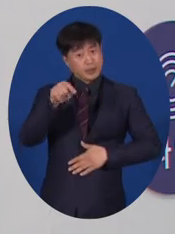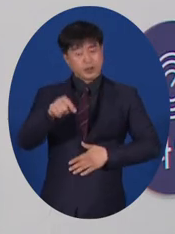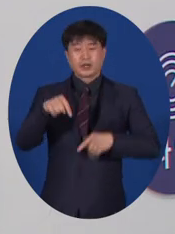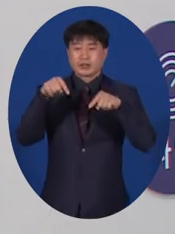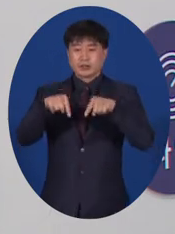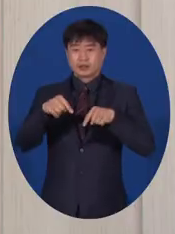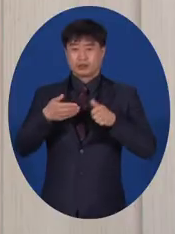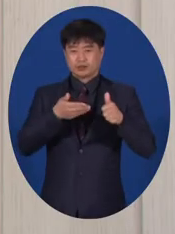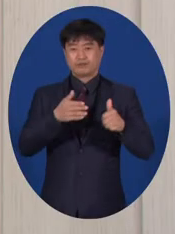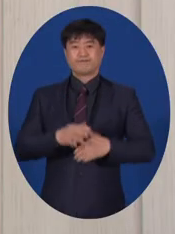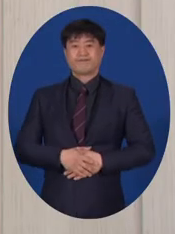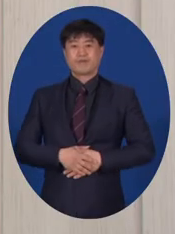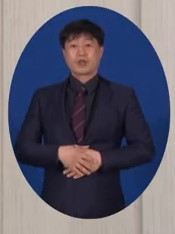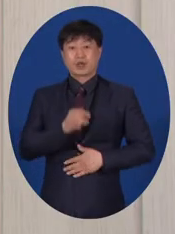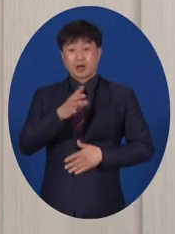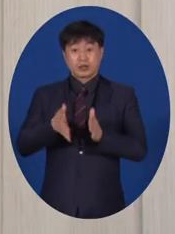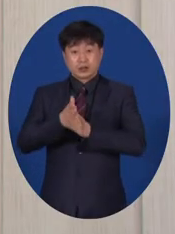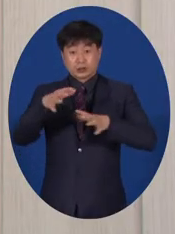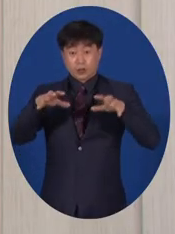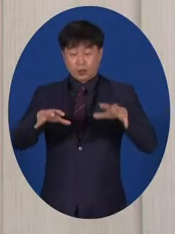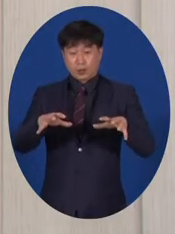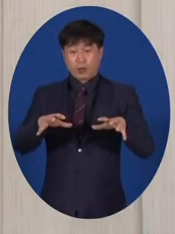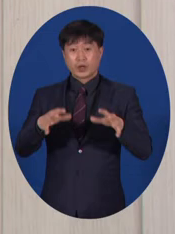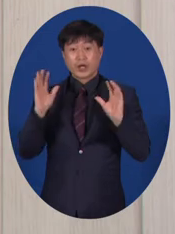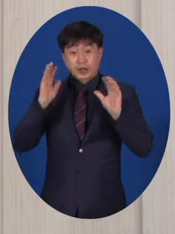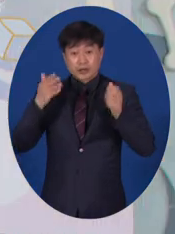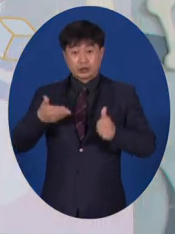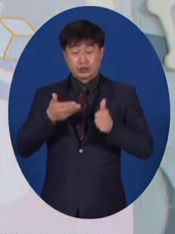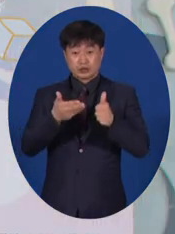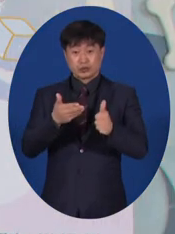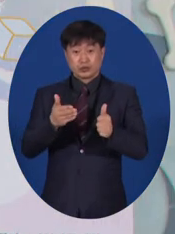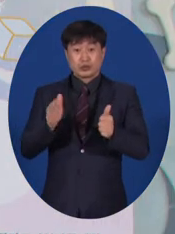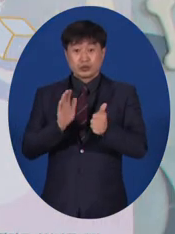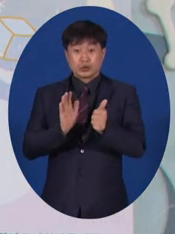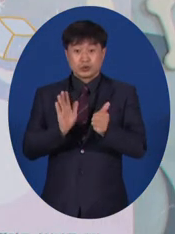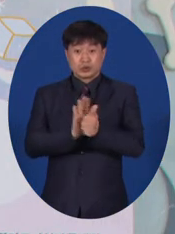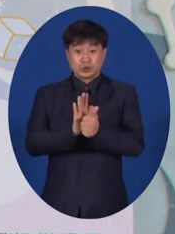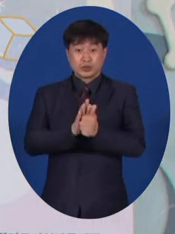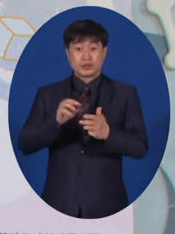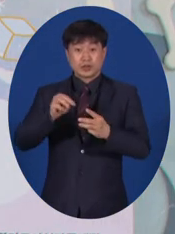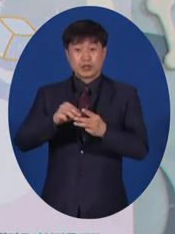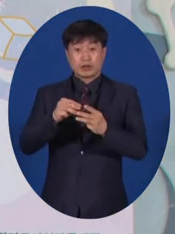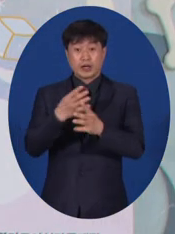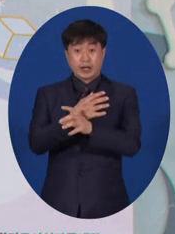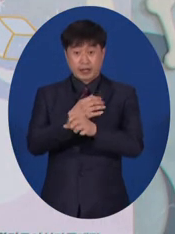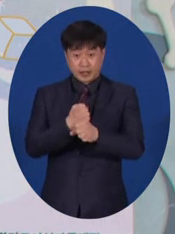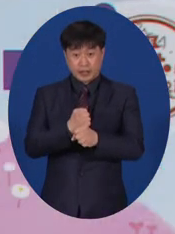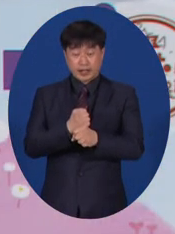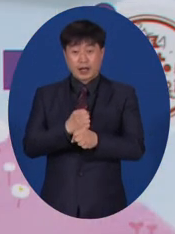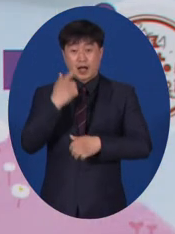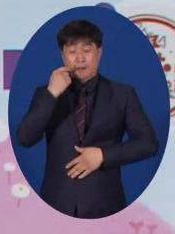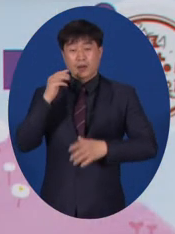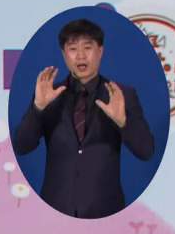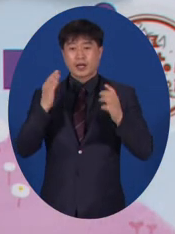오프라인으로 상담도. 각 시군 육아종합지원센터와 협업을 통해 아빠와 아이가 함께 성장할 수